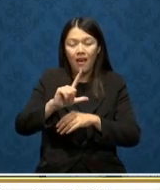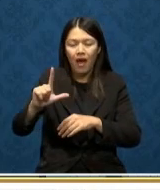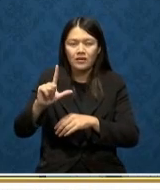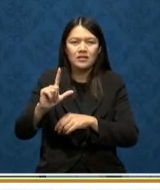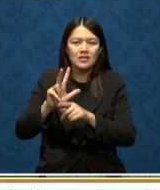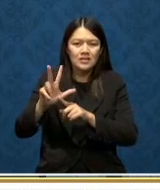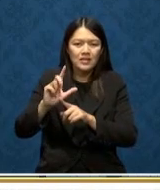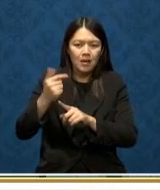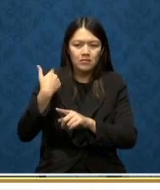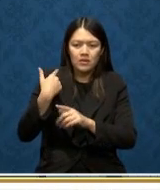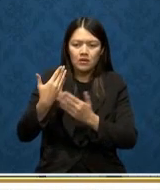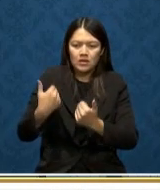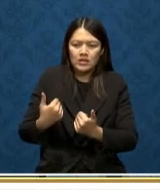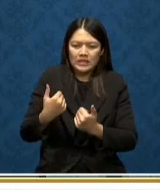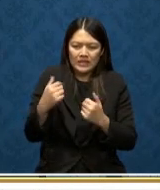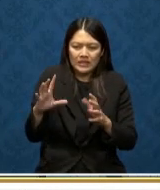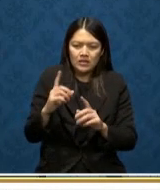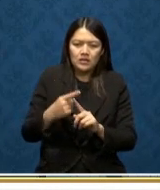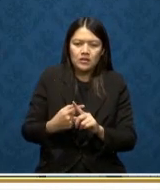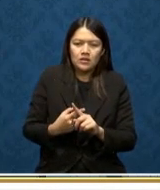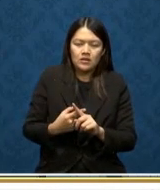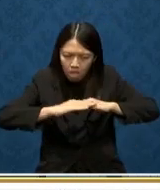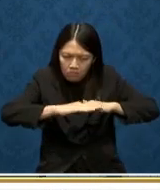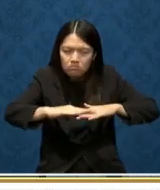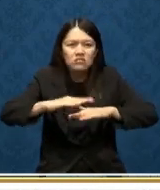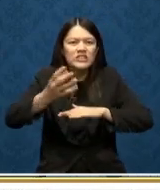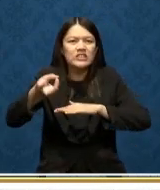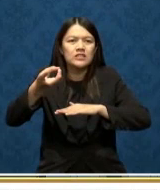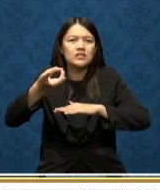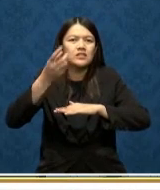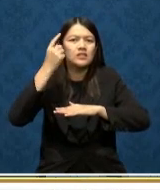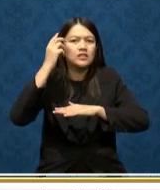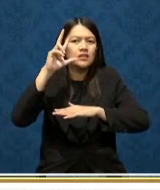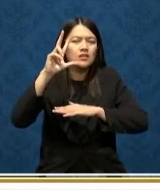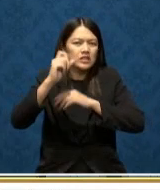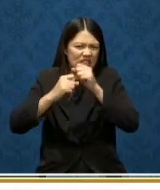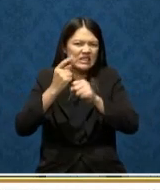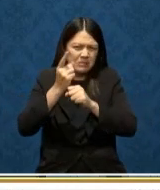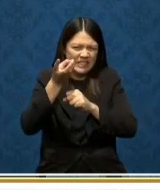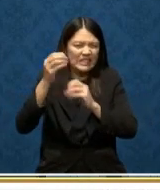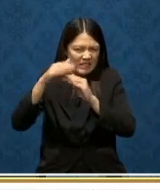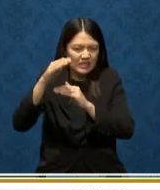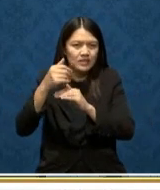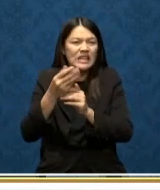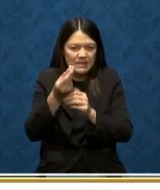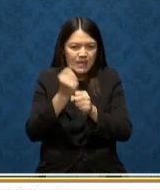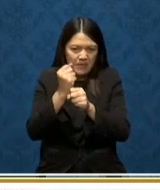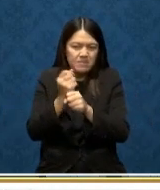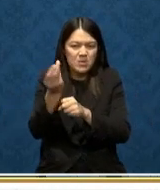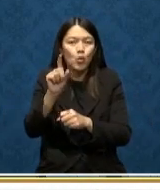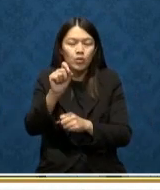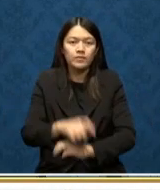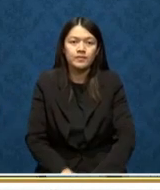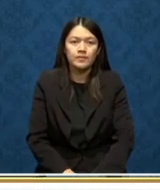ส้นสุดวนที่ 4 กระดัษราคม 2567หอเวลาอีก 316 วนจึงต้องเรองรดเดิมเรินการไ้แล้วเสร